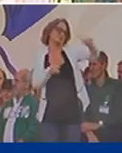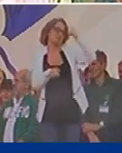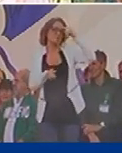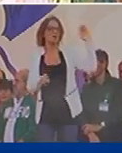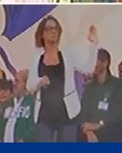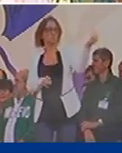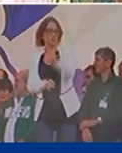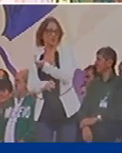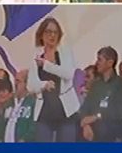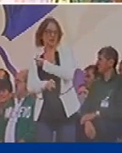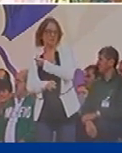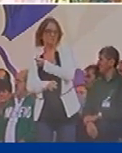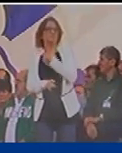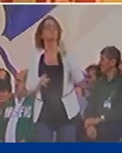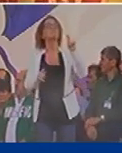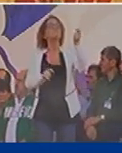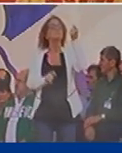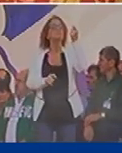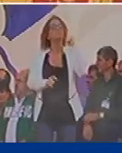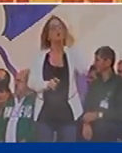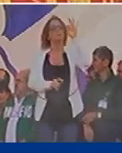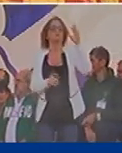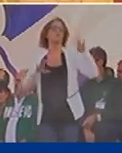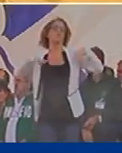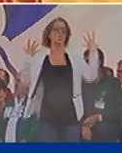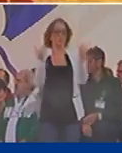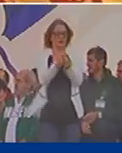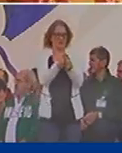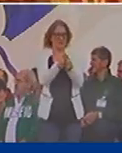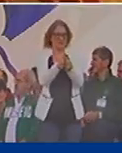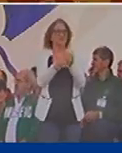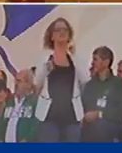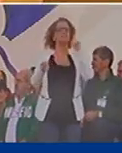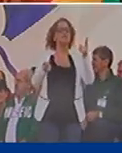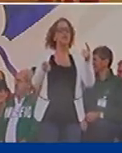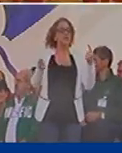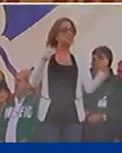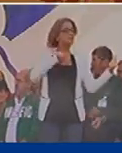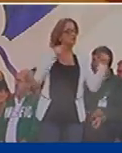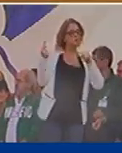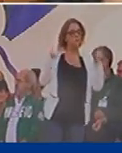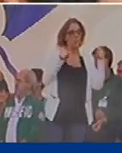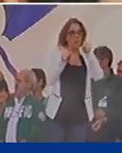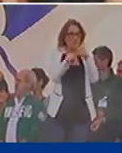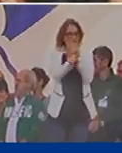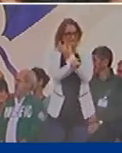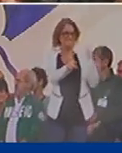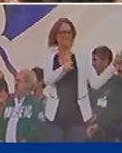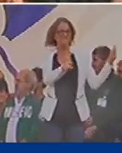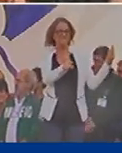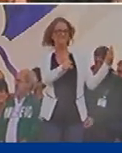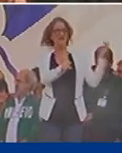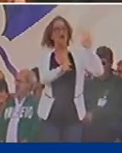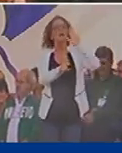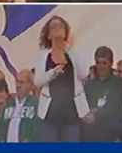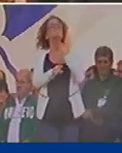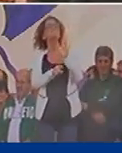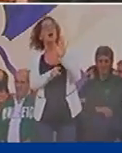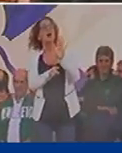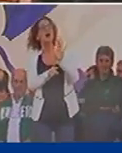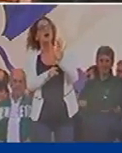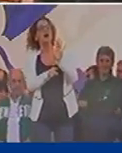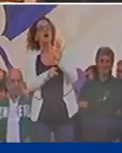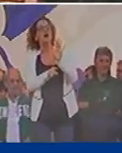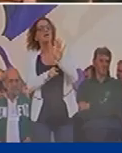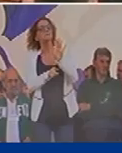noi se siamo uniti, se si discute là dove si deve discutere, ma non